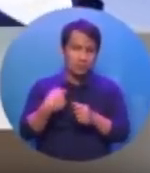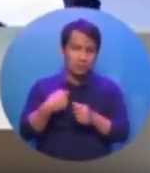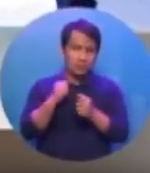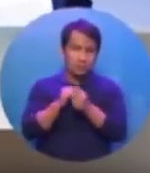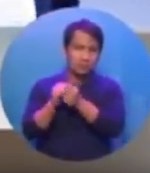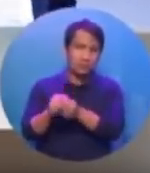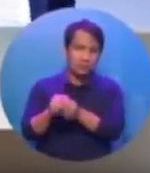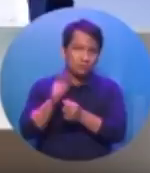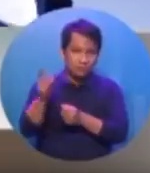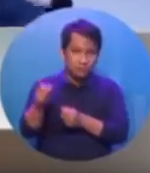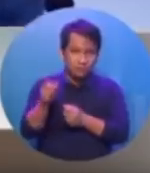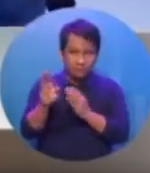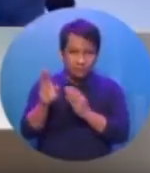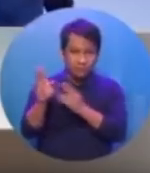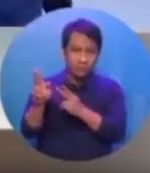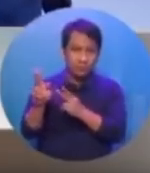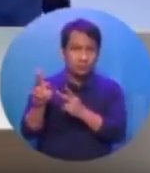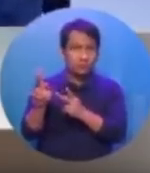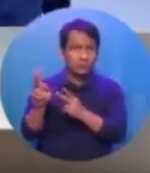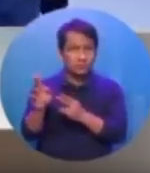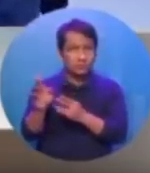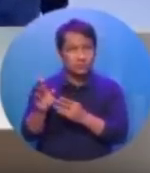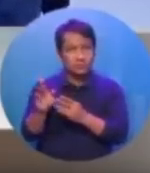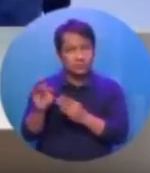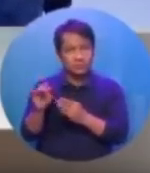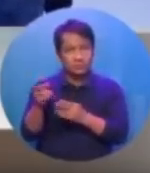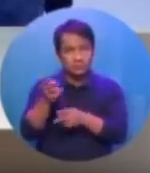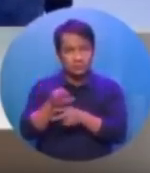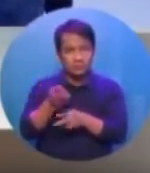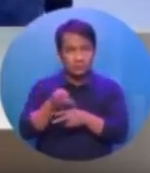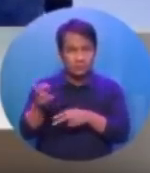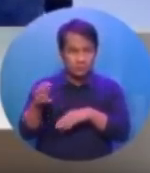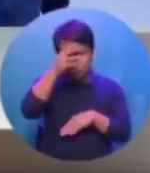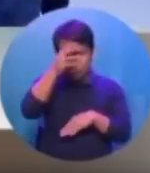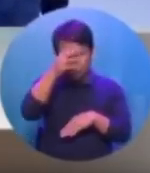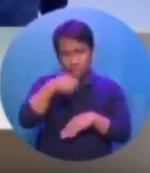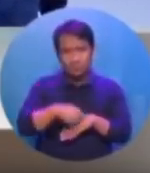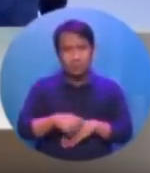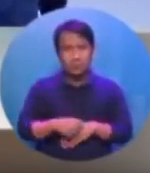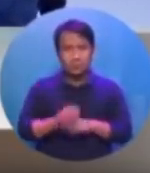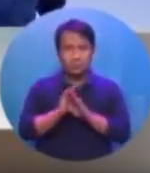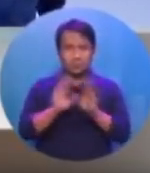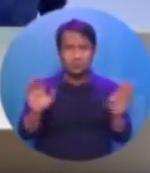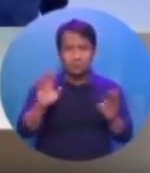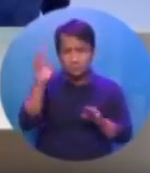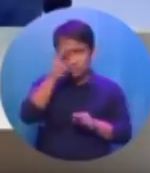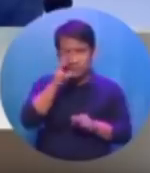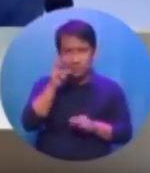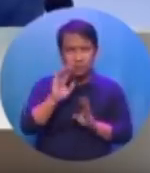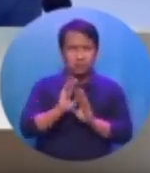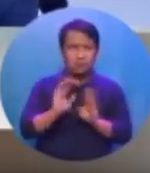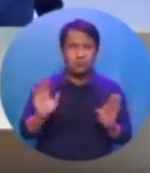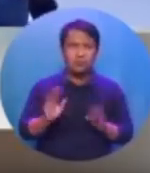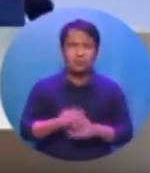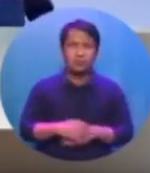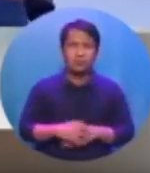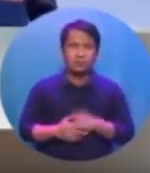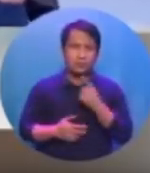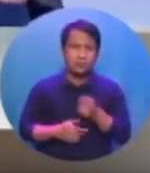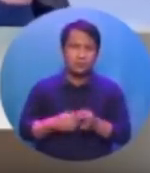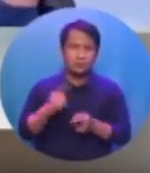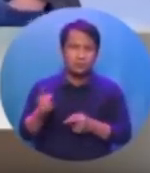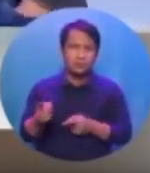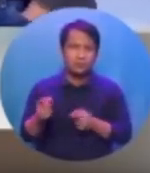Gagawin namin yan. Okay, pero kukuha tayo ng mga nagbanta. Nagbanta daw kasi yung bapa ko eh. Nay, huwag ko kayo mag-alala sa banta-banta na yan. Sasama